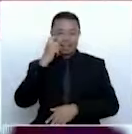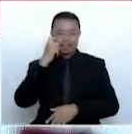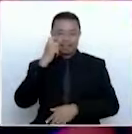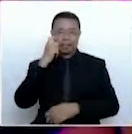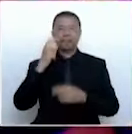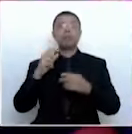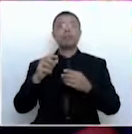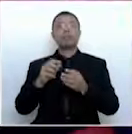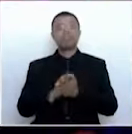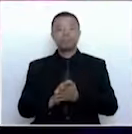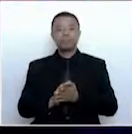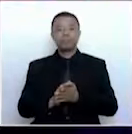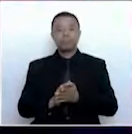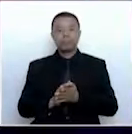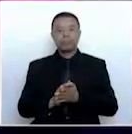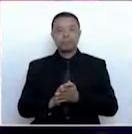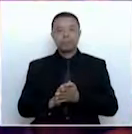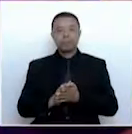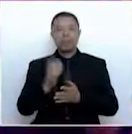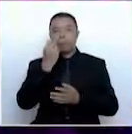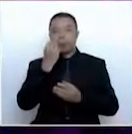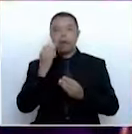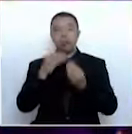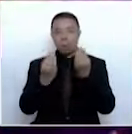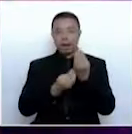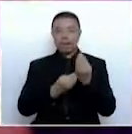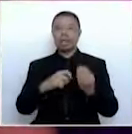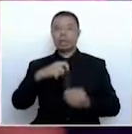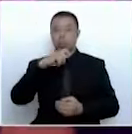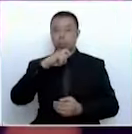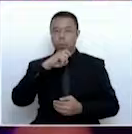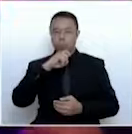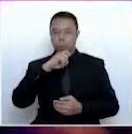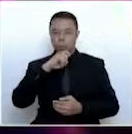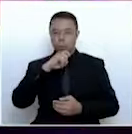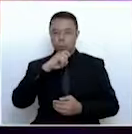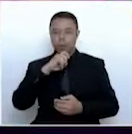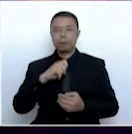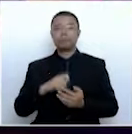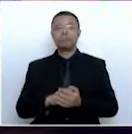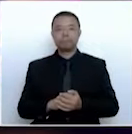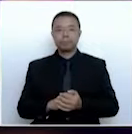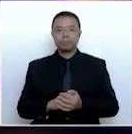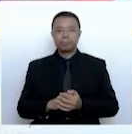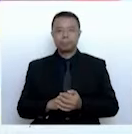Dharma Pongrekun SIK MM dan Bapak Dr. Insinyur Kun Wardana Abioto